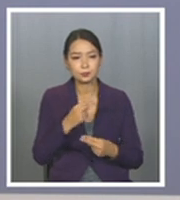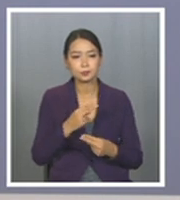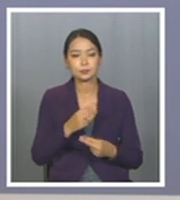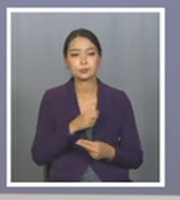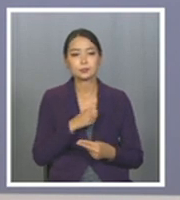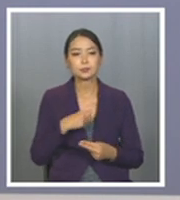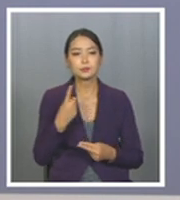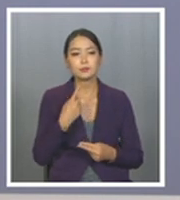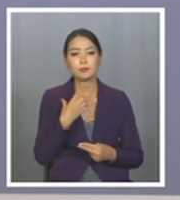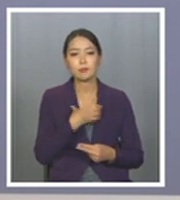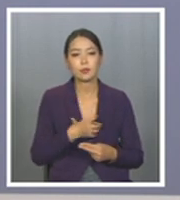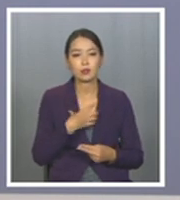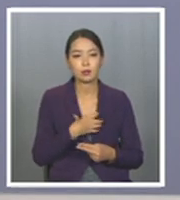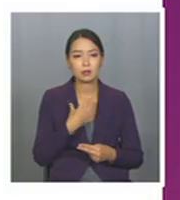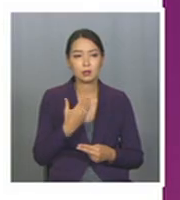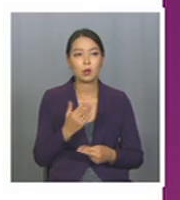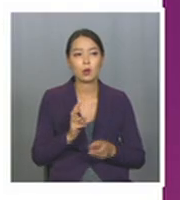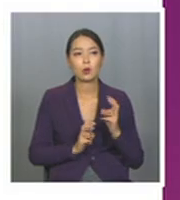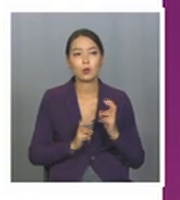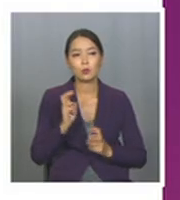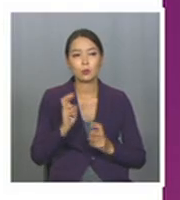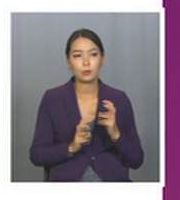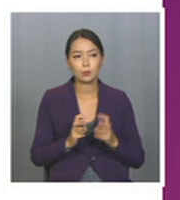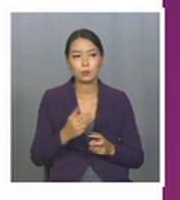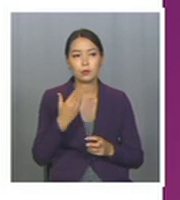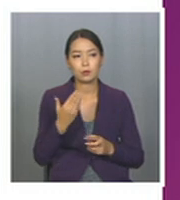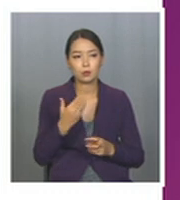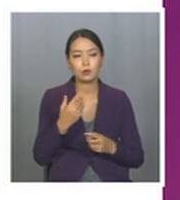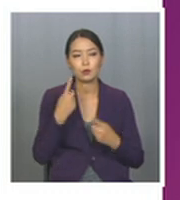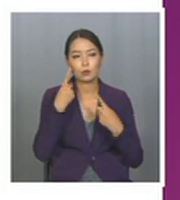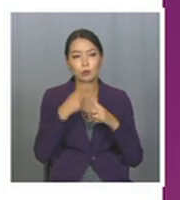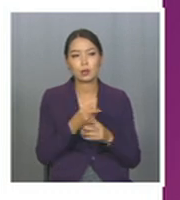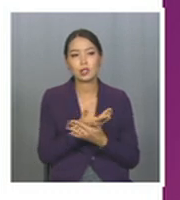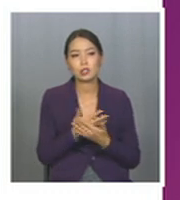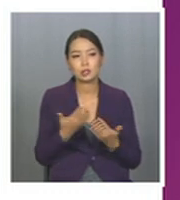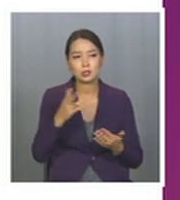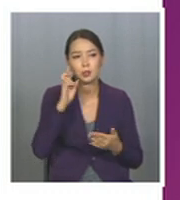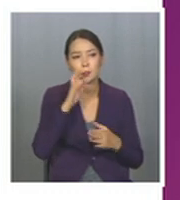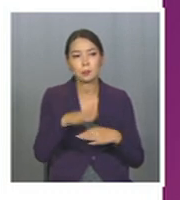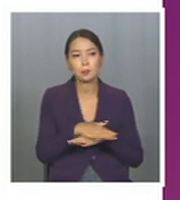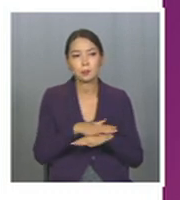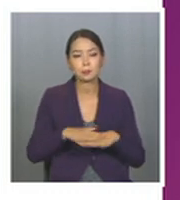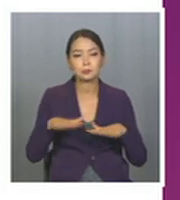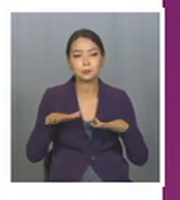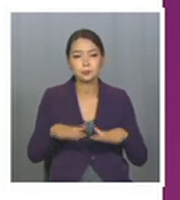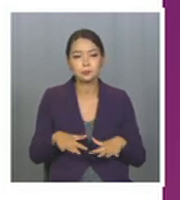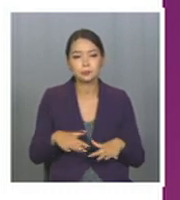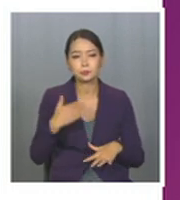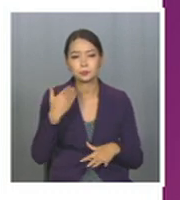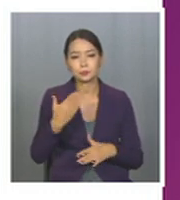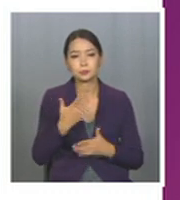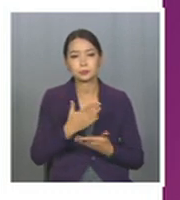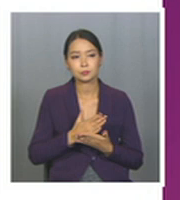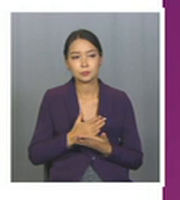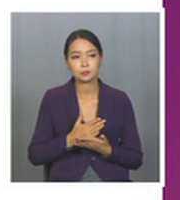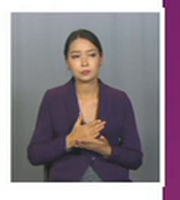белгілерінің бірі бұл өндіріс құрал жабдықтарына деген мемлекеттік меншіктің орын алуы. Яғни бұл жерде меншіктің тек